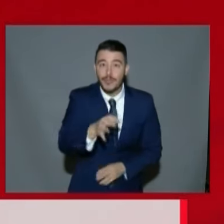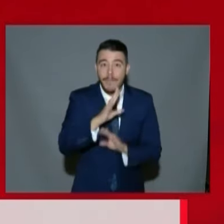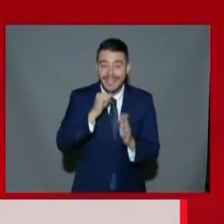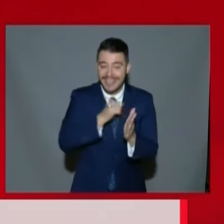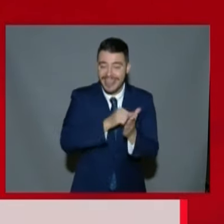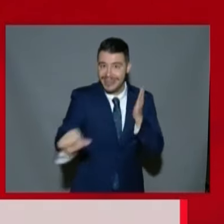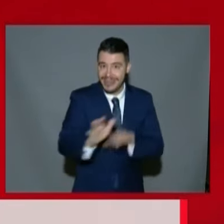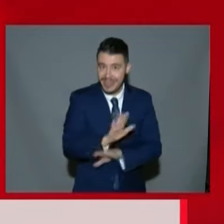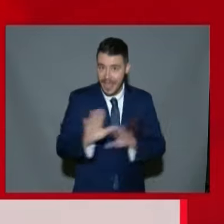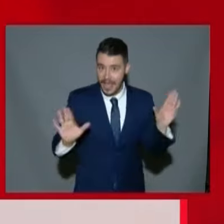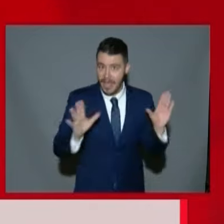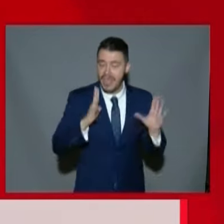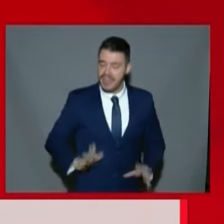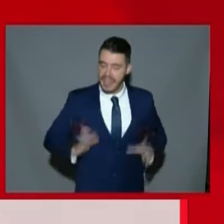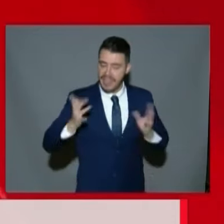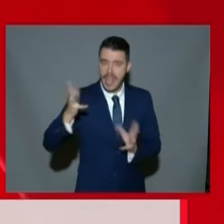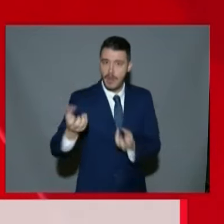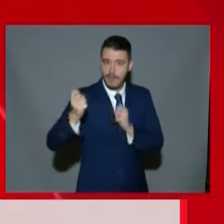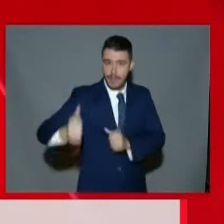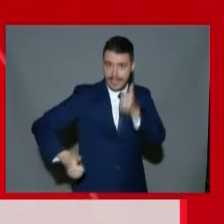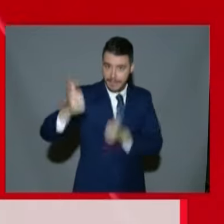σταματάμε εδώ.